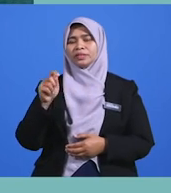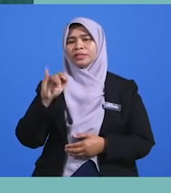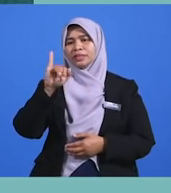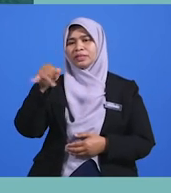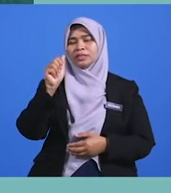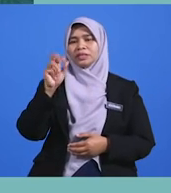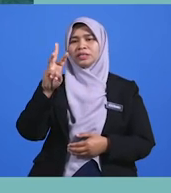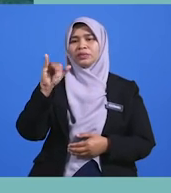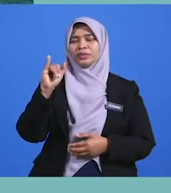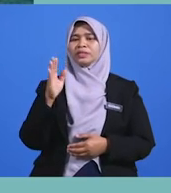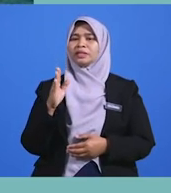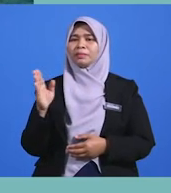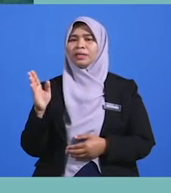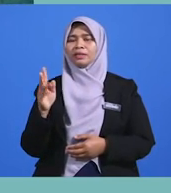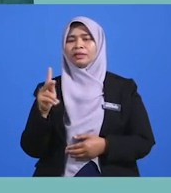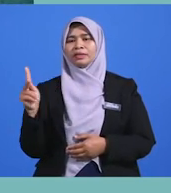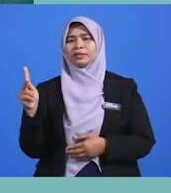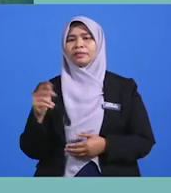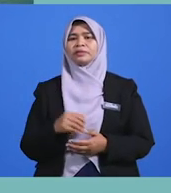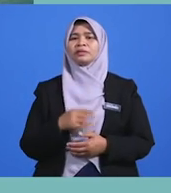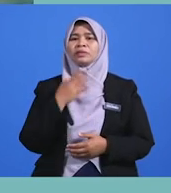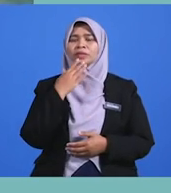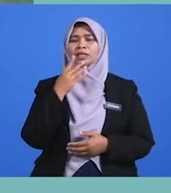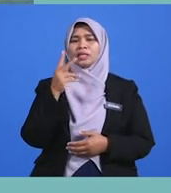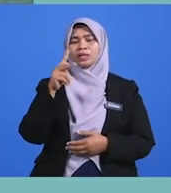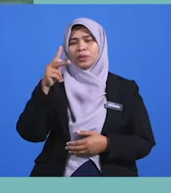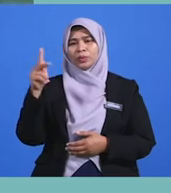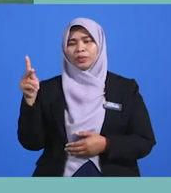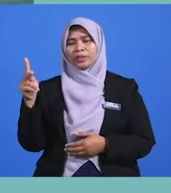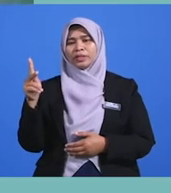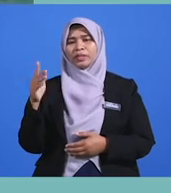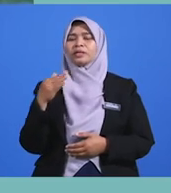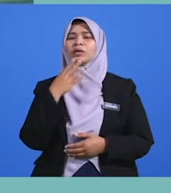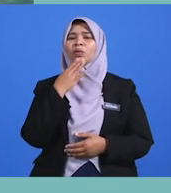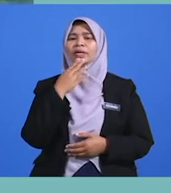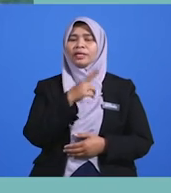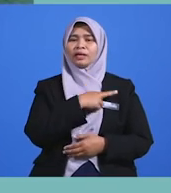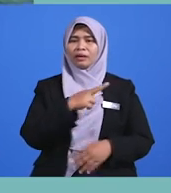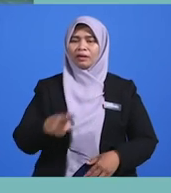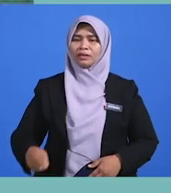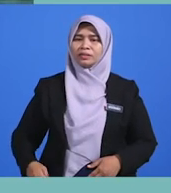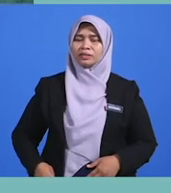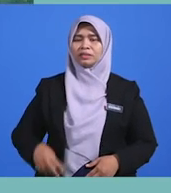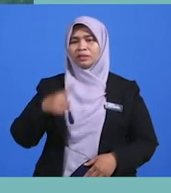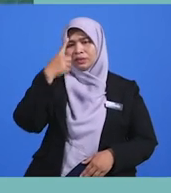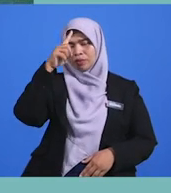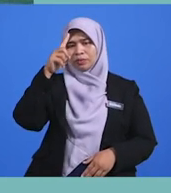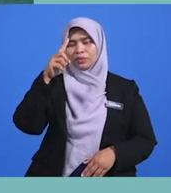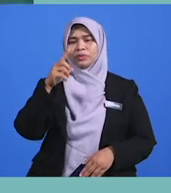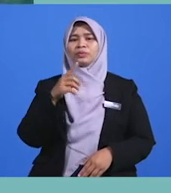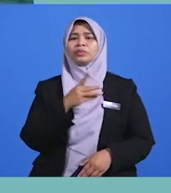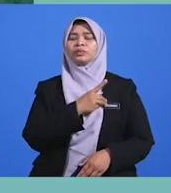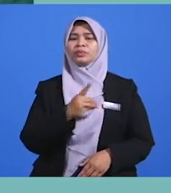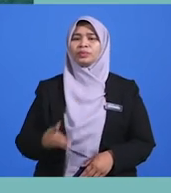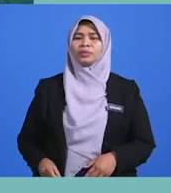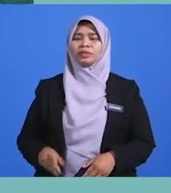kanan. Warna kuning pada awan-awan adalah warna diraja bagi duli-duli yang maha mulia